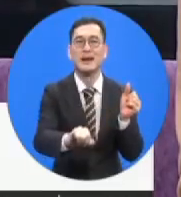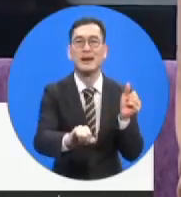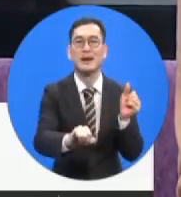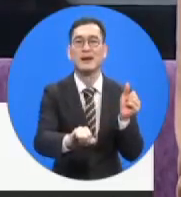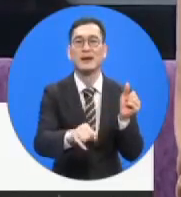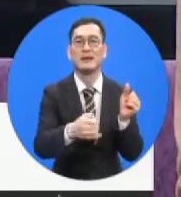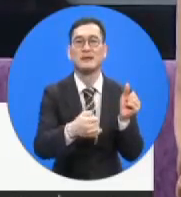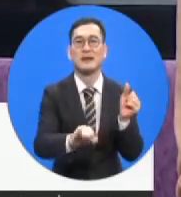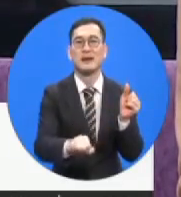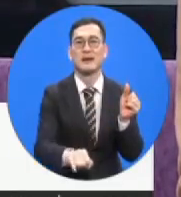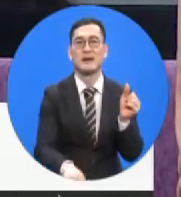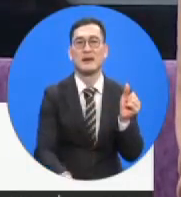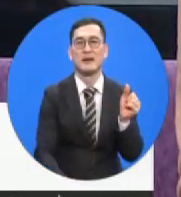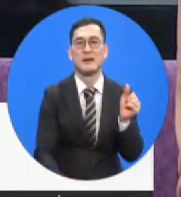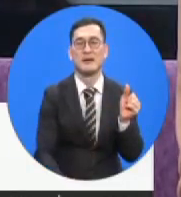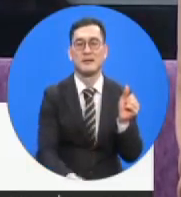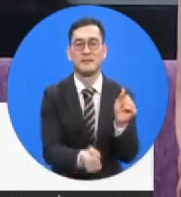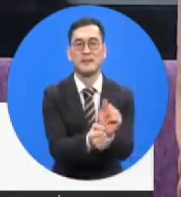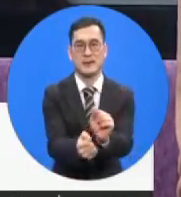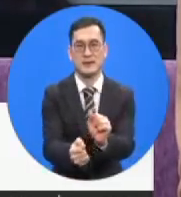됐습니다. 결국은